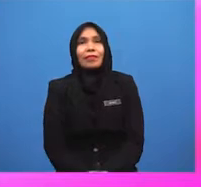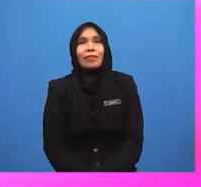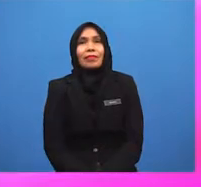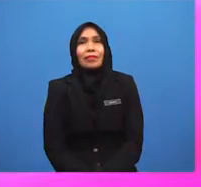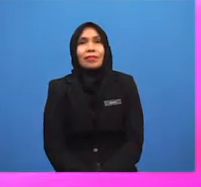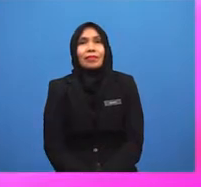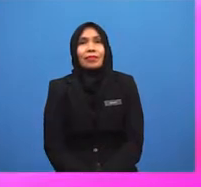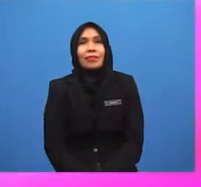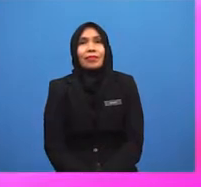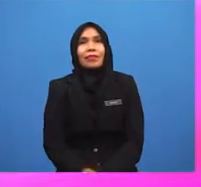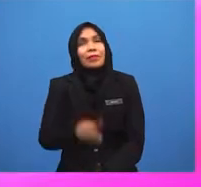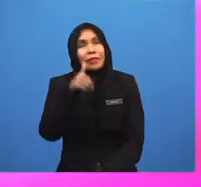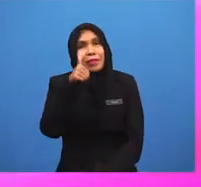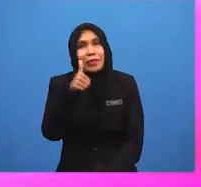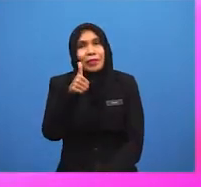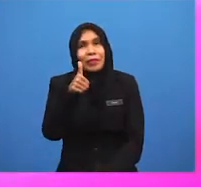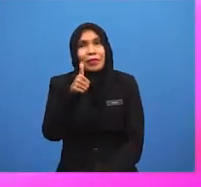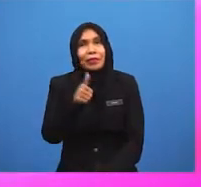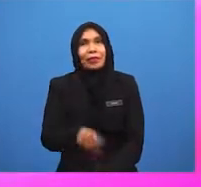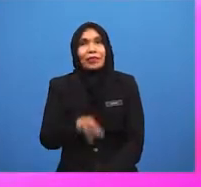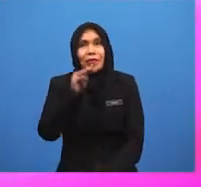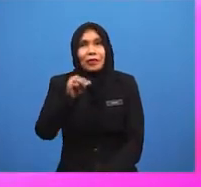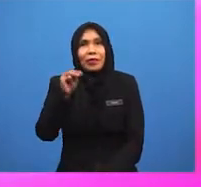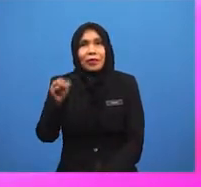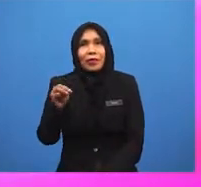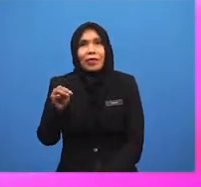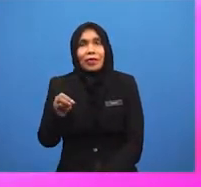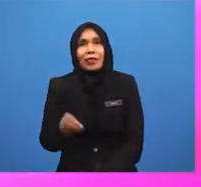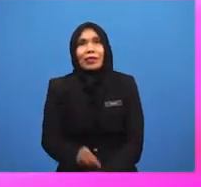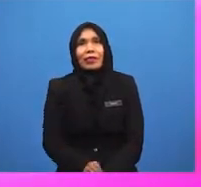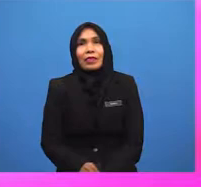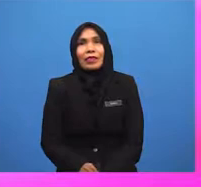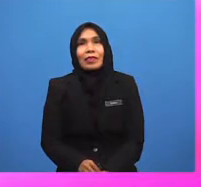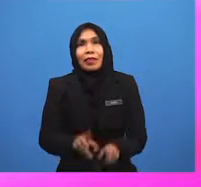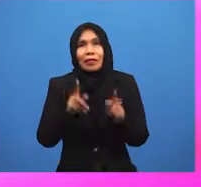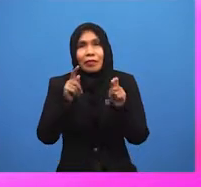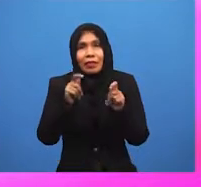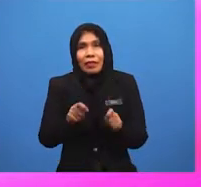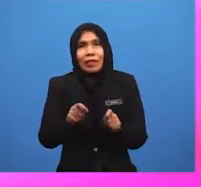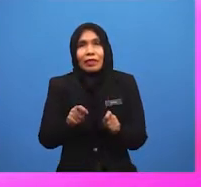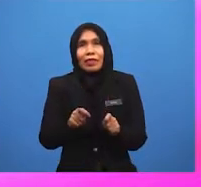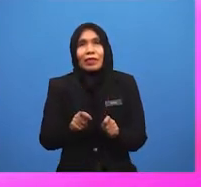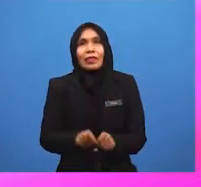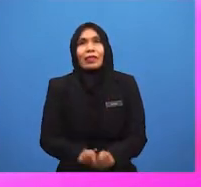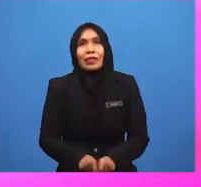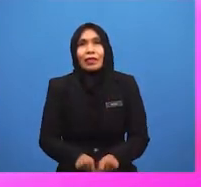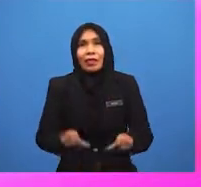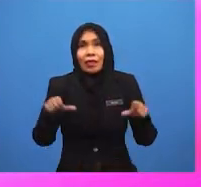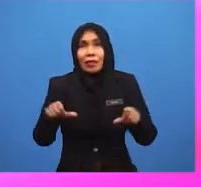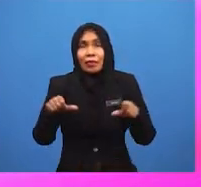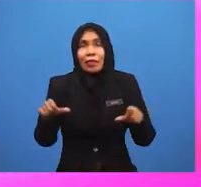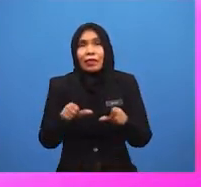Kalau pernah, bagus. Murid-murid patut mengamalkan budaya